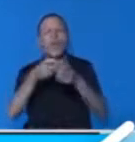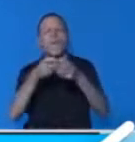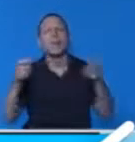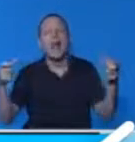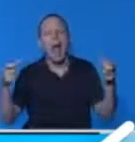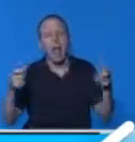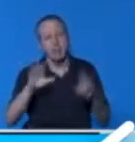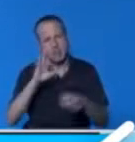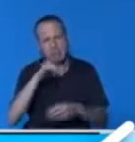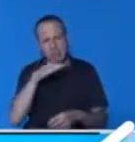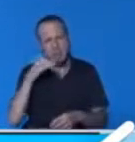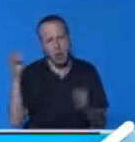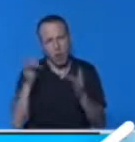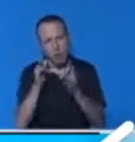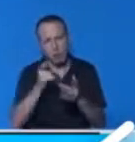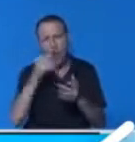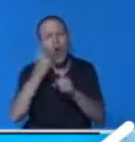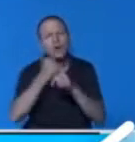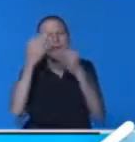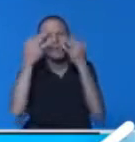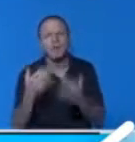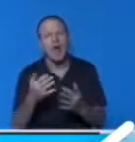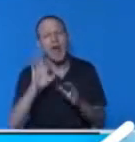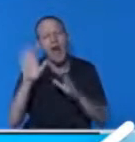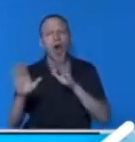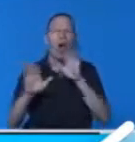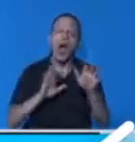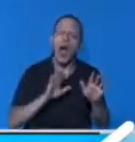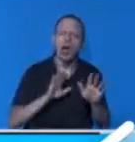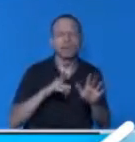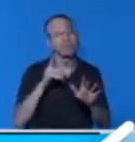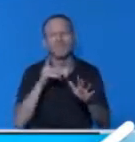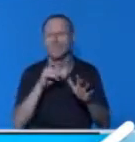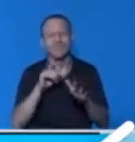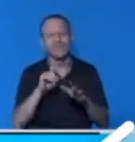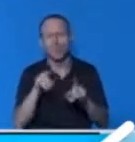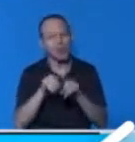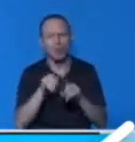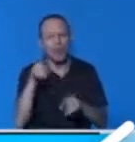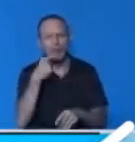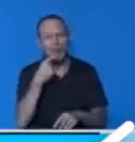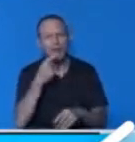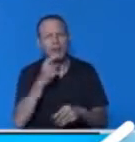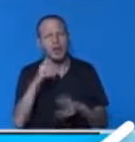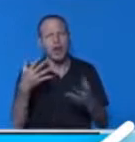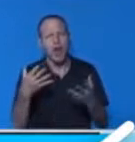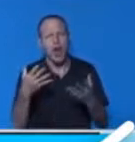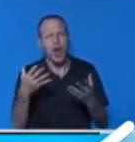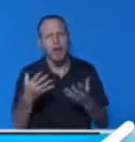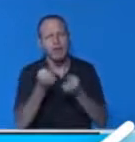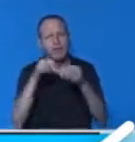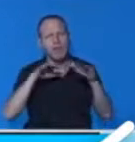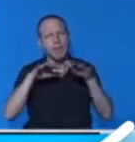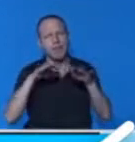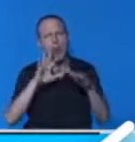מספיק באופוזיציה? לא עשיתי את הספירה. כך או כך, זה לא, כמו שאת אמרת, זה לא יפיל את הממשלה.